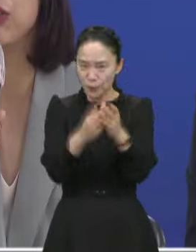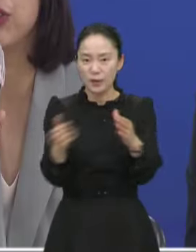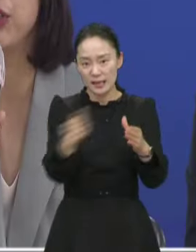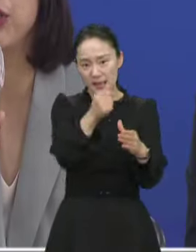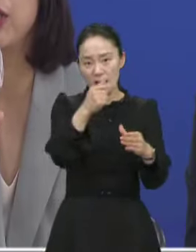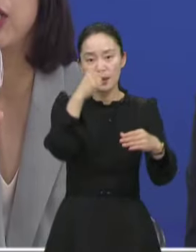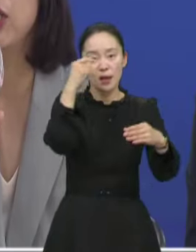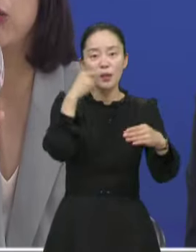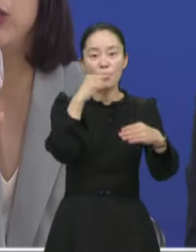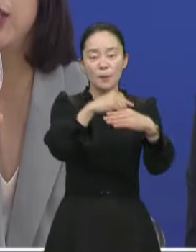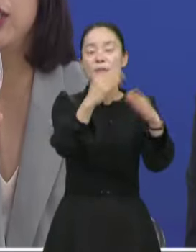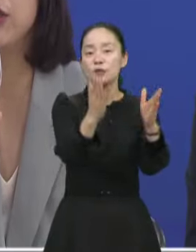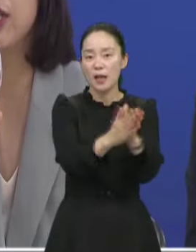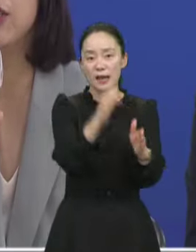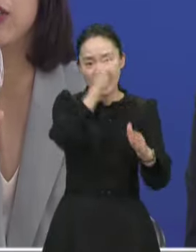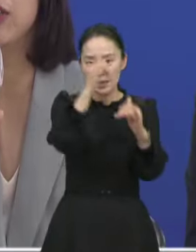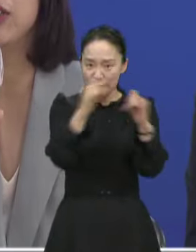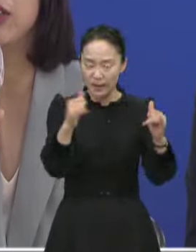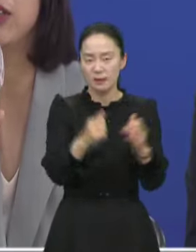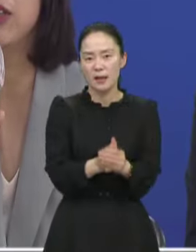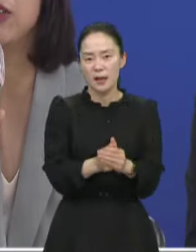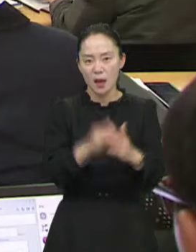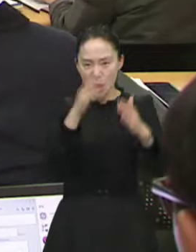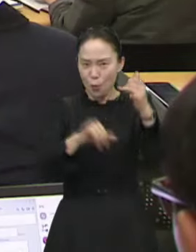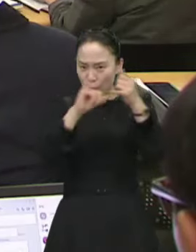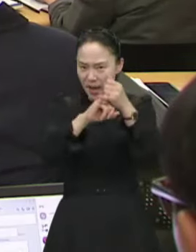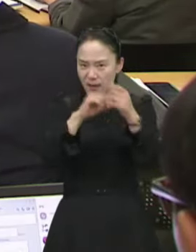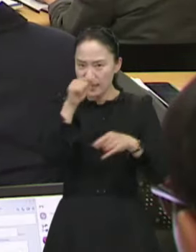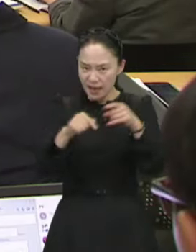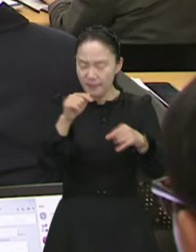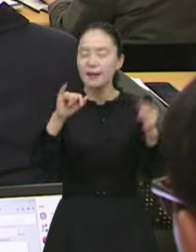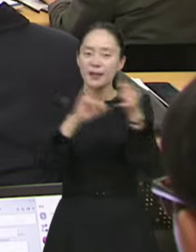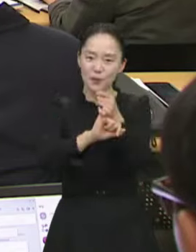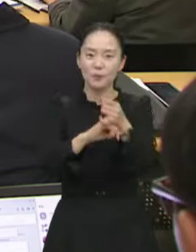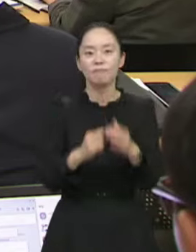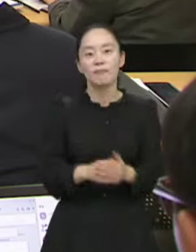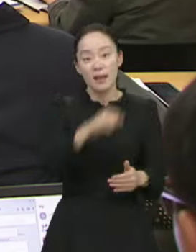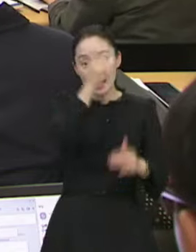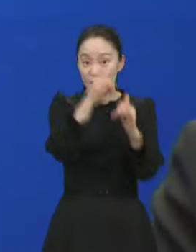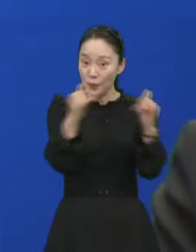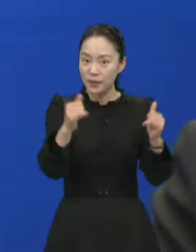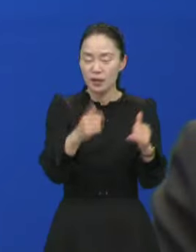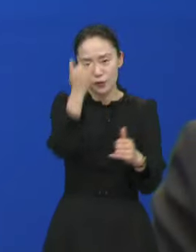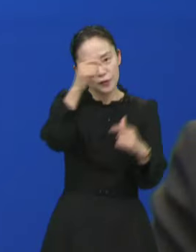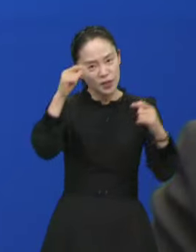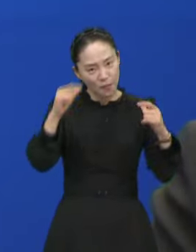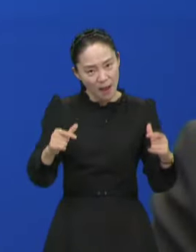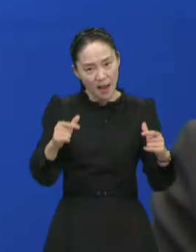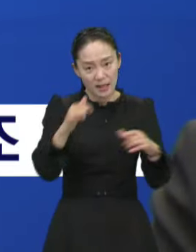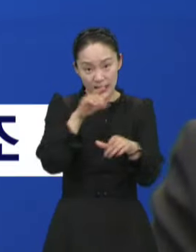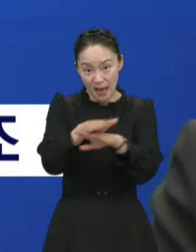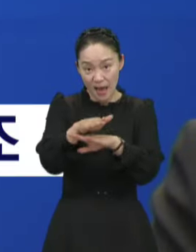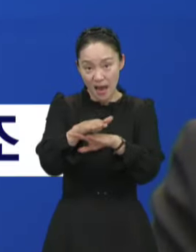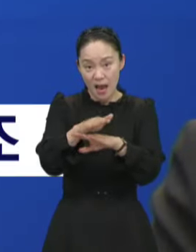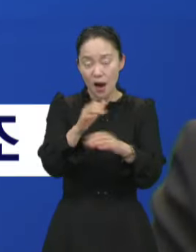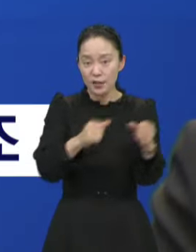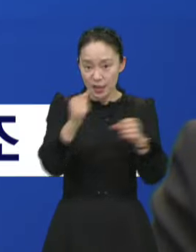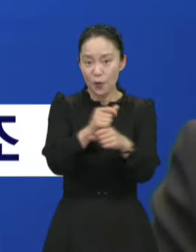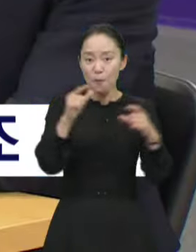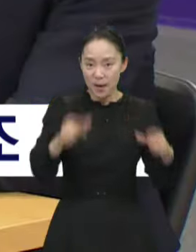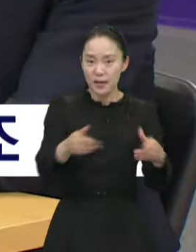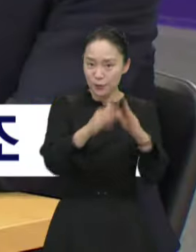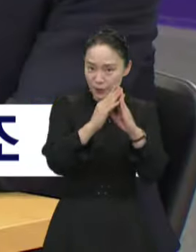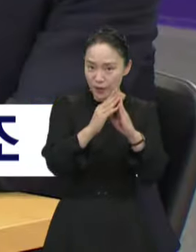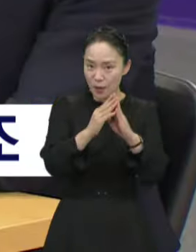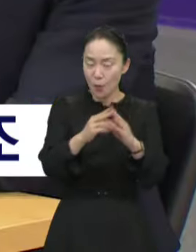더불어민주당 대전 당선인들이 공약 이행을 약속했습니다 들은 청판 실리콘 밸리 구축과 제 2 대덕